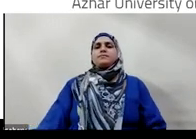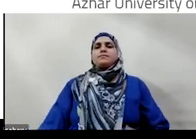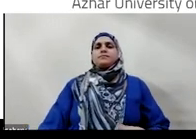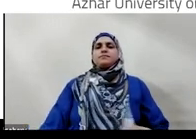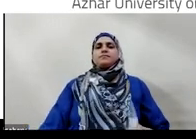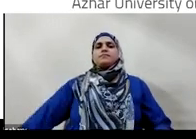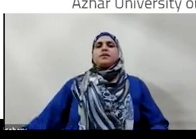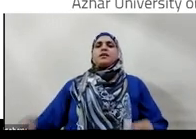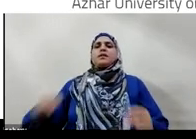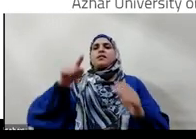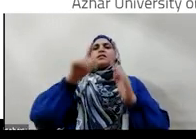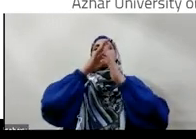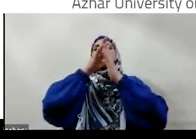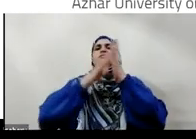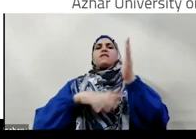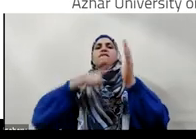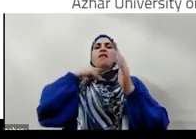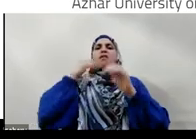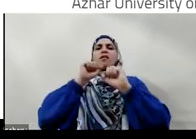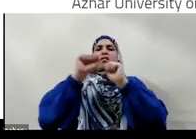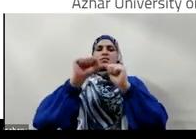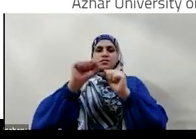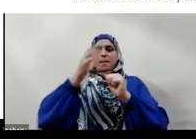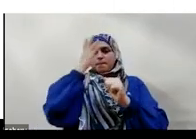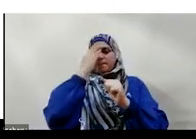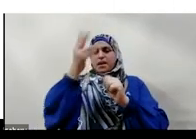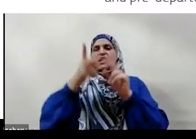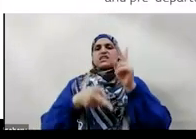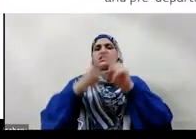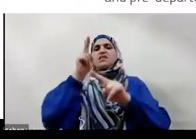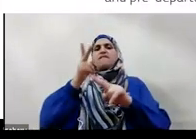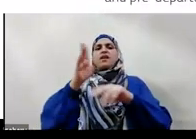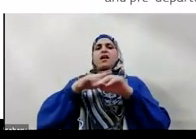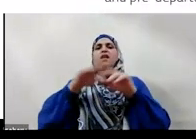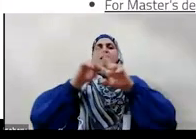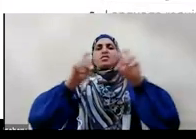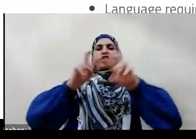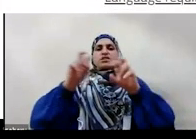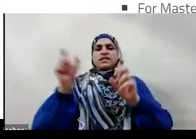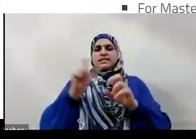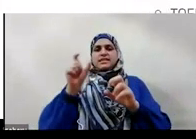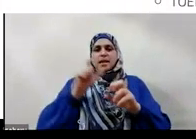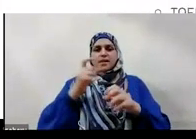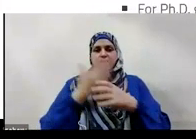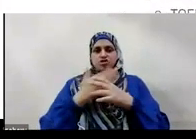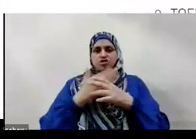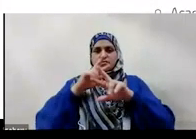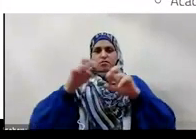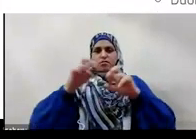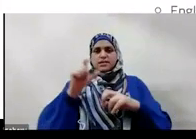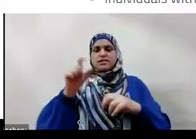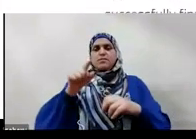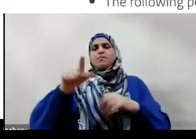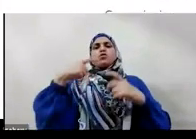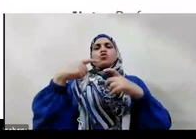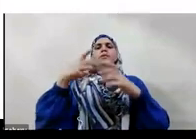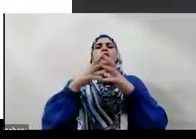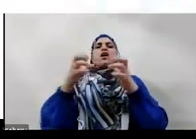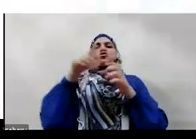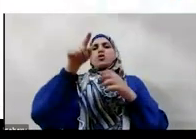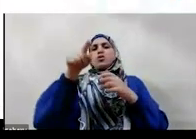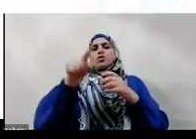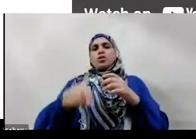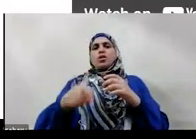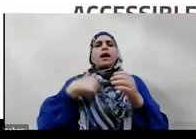دي الصفحة الخاصة ببرنامج الدراسات الإسلامية، هيشرح لي على إيدي الشمال الكريتيريا للتقديم على